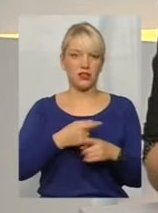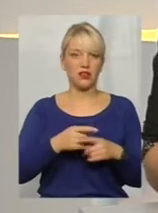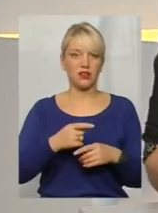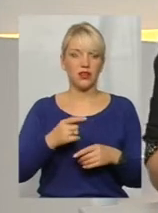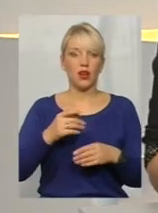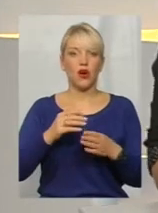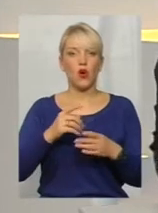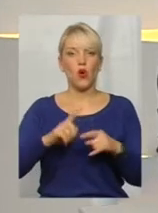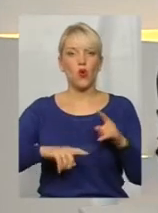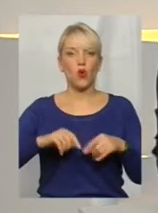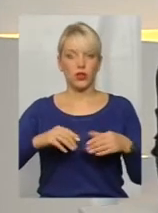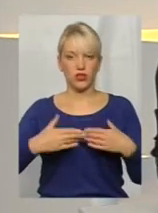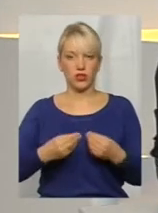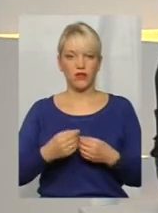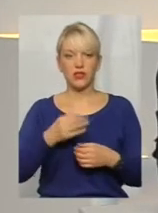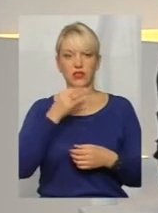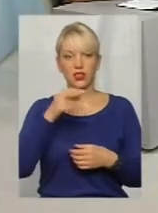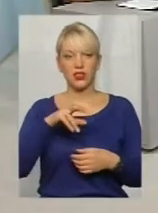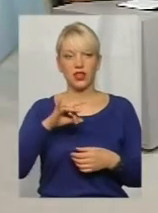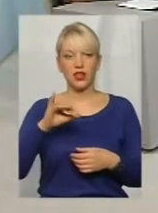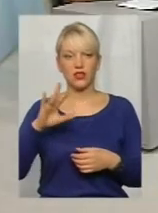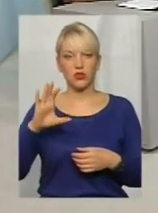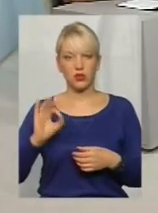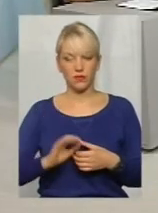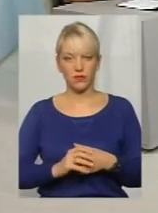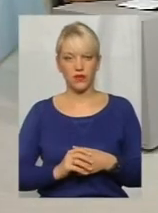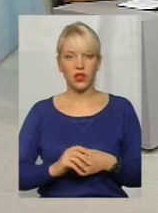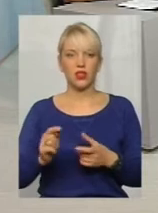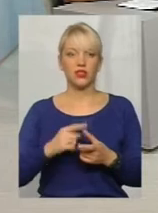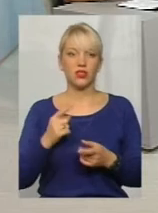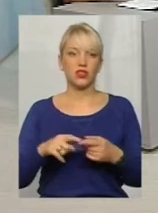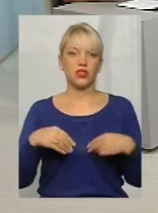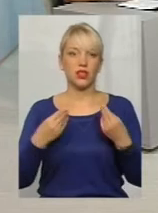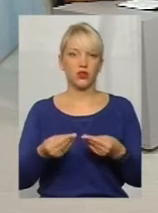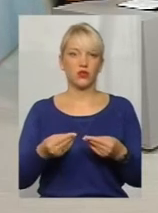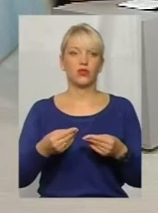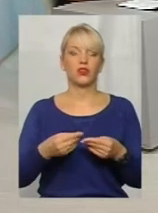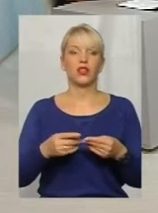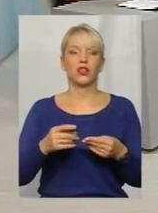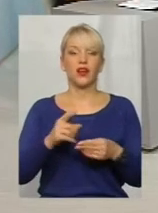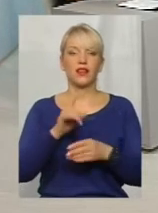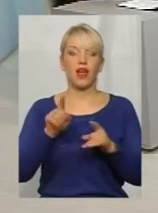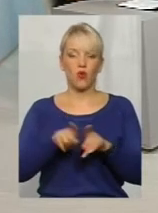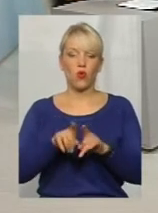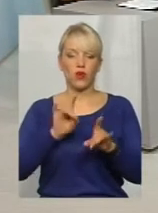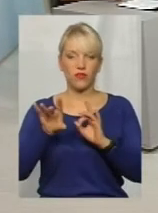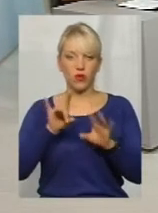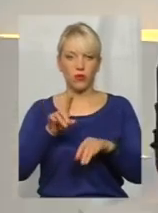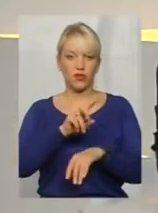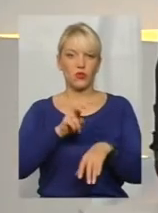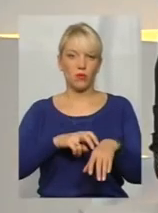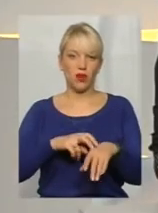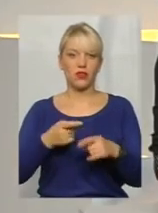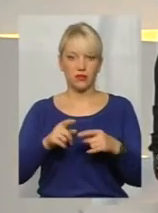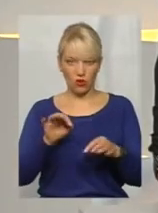родичів. Скажіть, пані Ларисо, чи надають таку інформацію медики? Чи це, як ви вважаєте, це нормально?